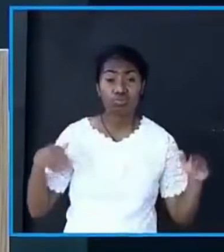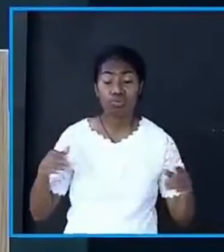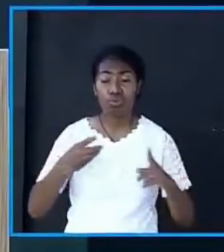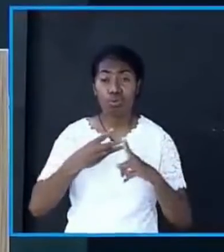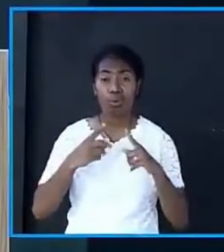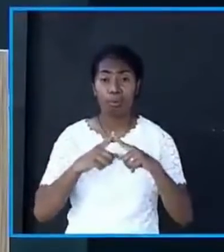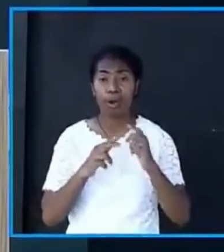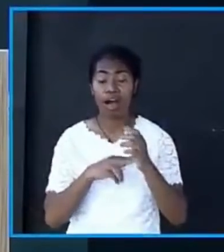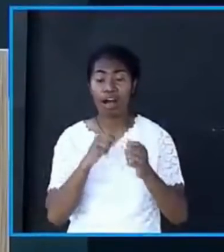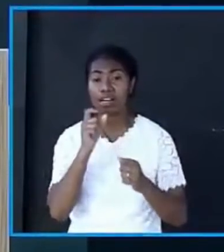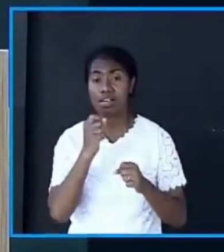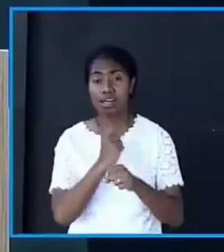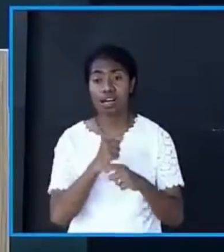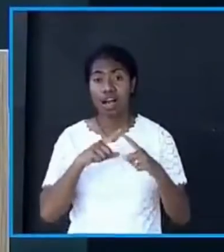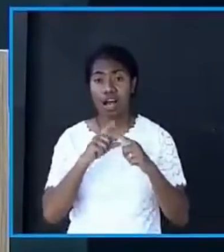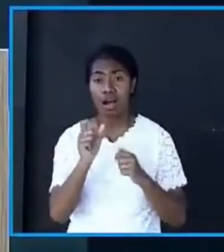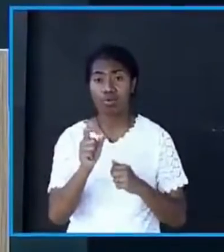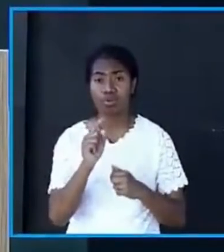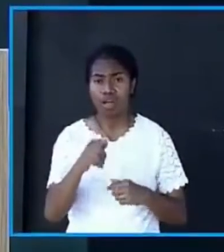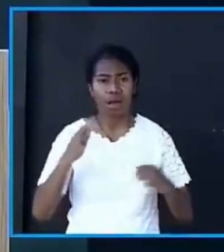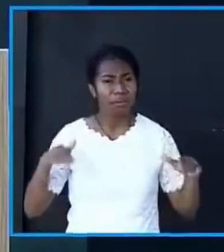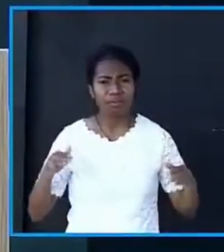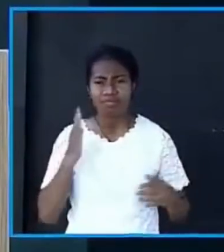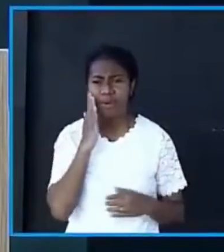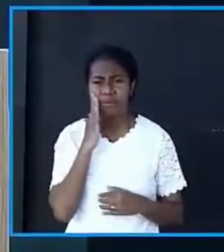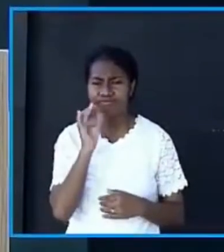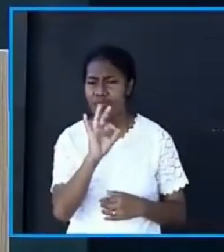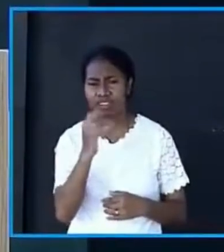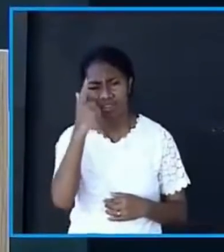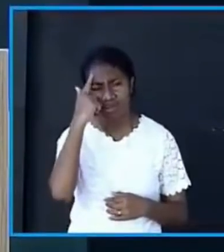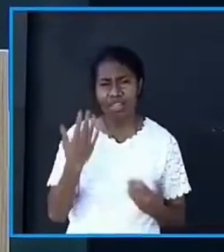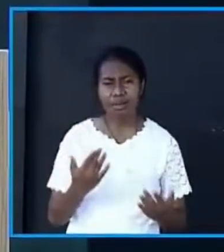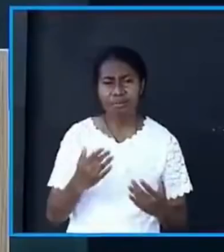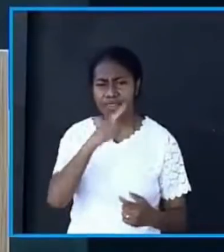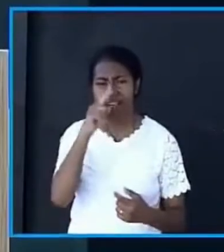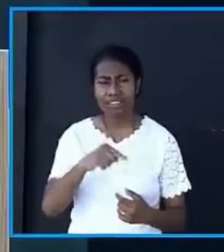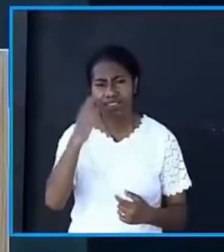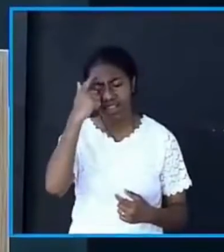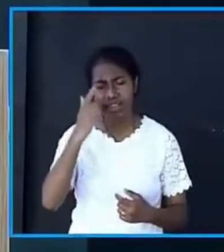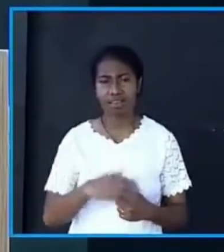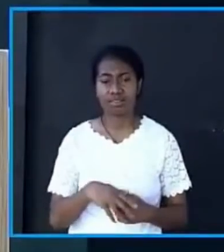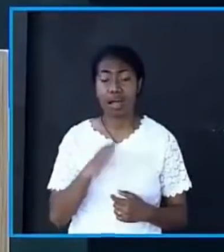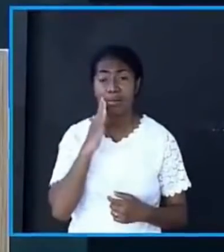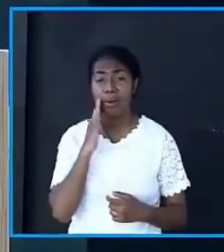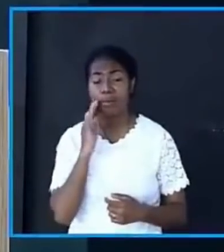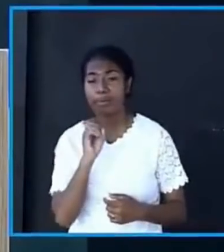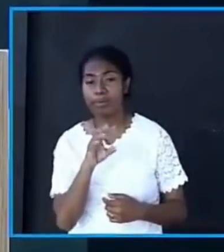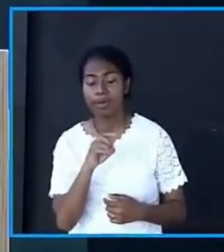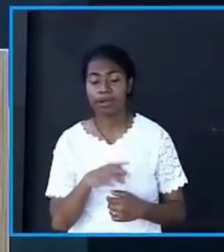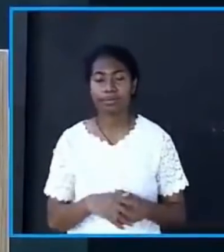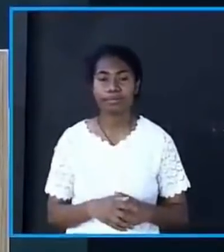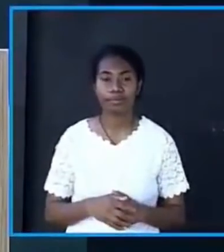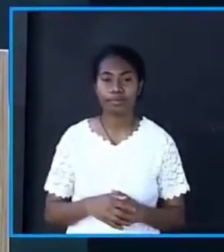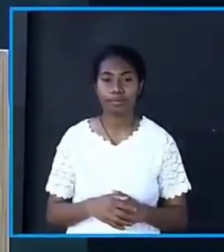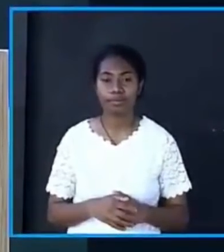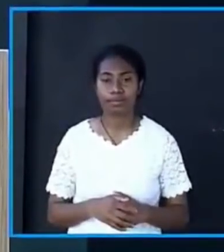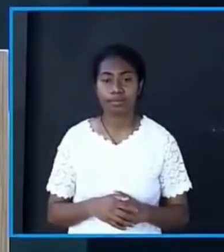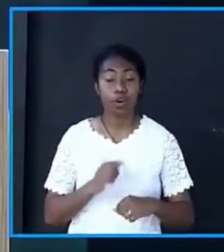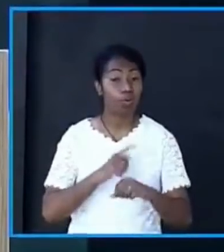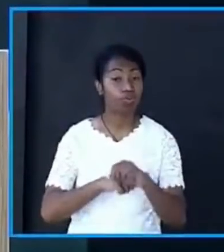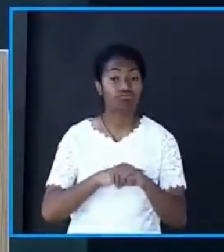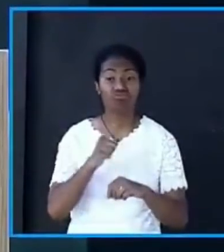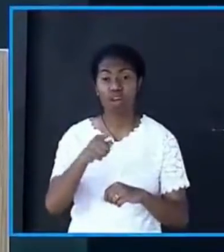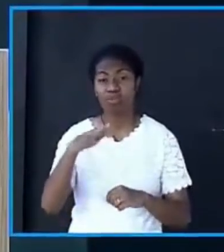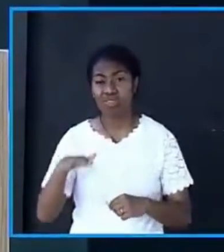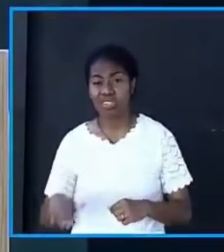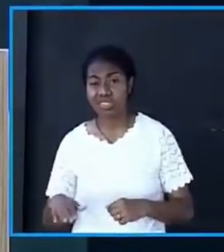mamanis matanya tiga kali kenapa tanya sama tiga kali simampar hitam pertanyaannya Hai waktu kamu